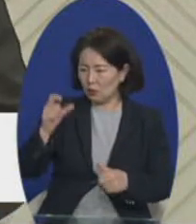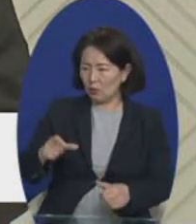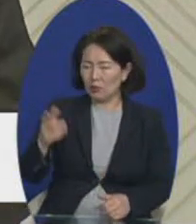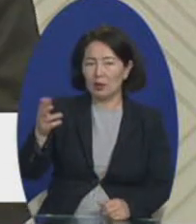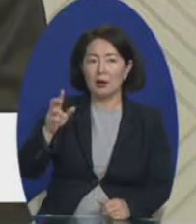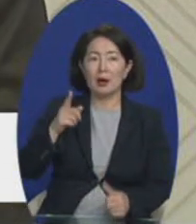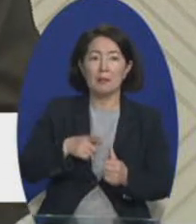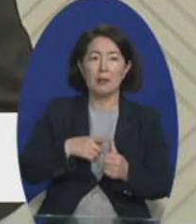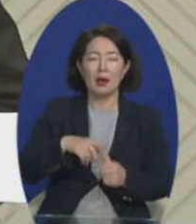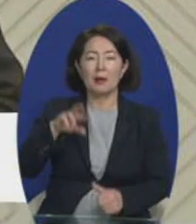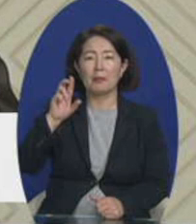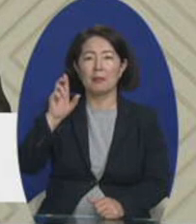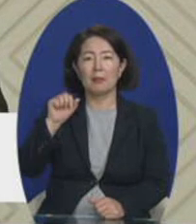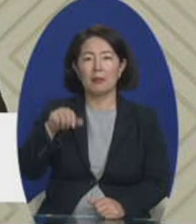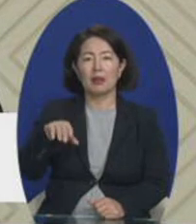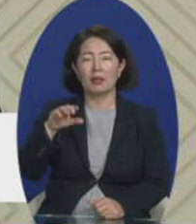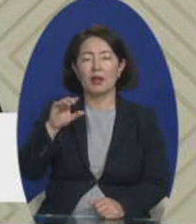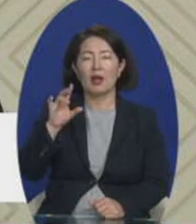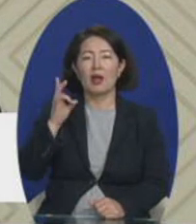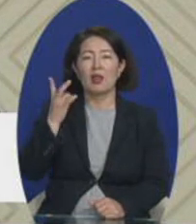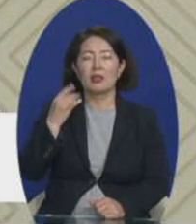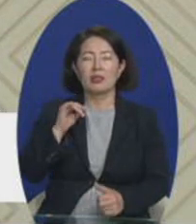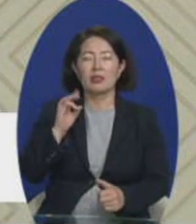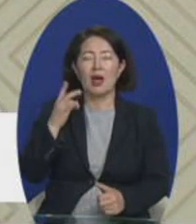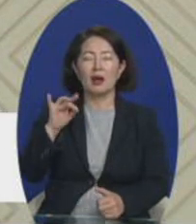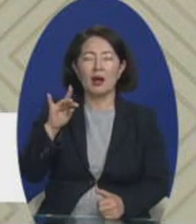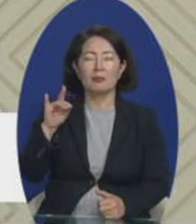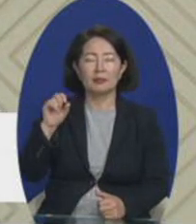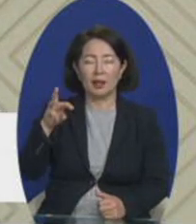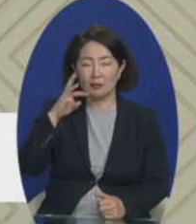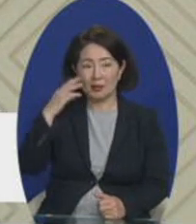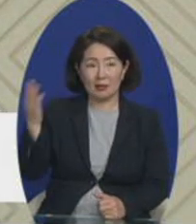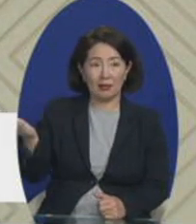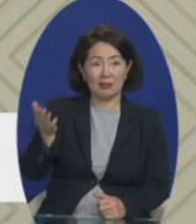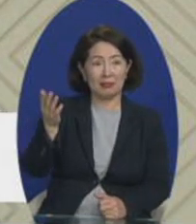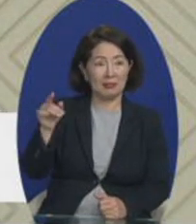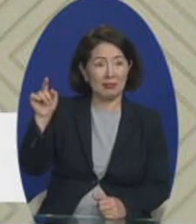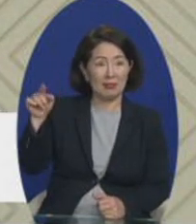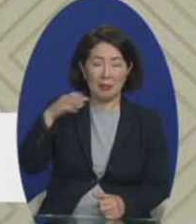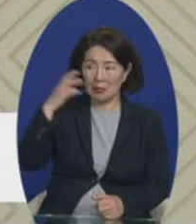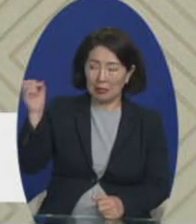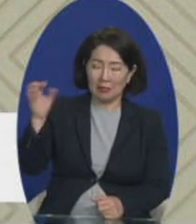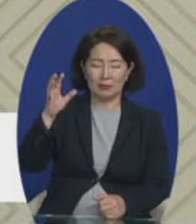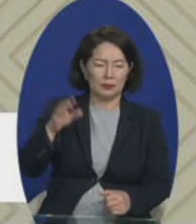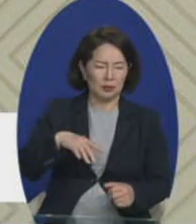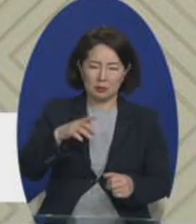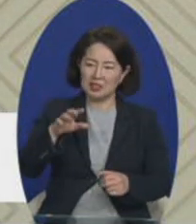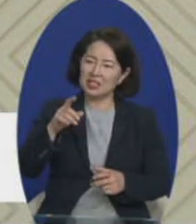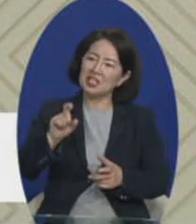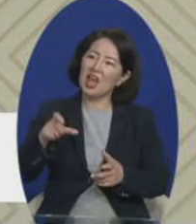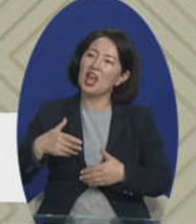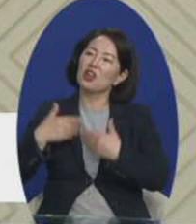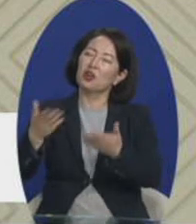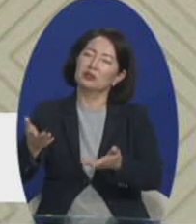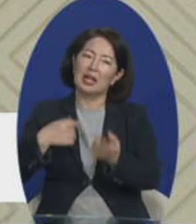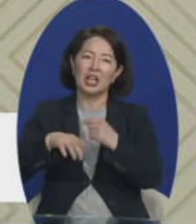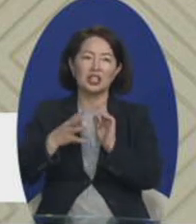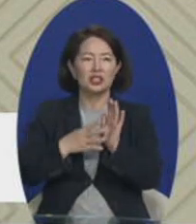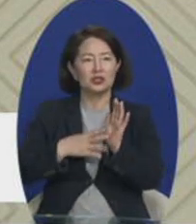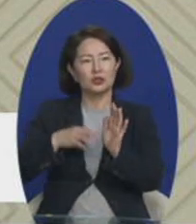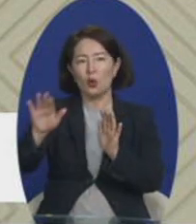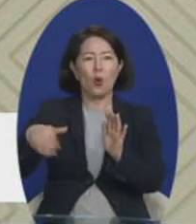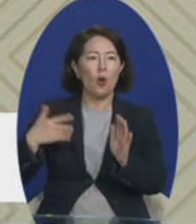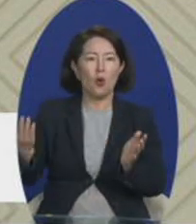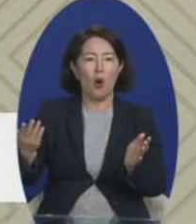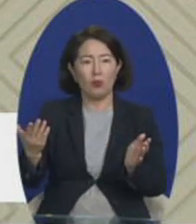бол энэ нийт одоо зээлийн одоо олгогдсон зээлийн 99% нь эргэж төлөгдөөгүй байна. А нийт